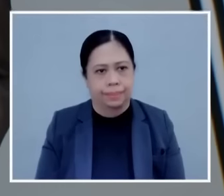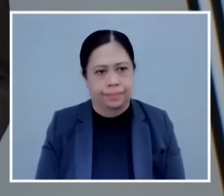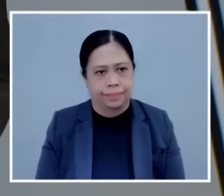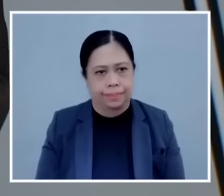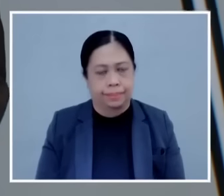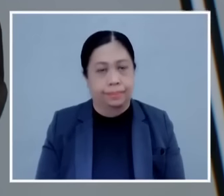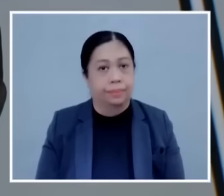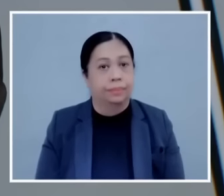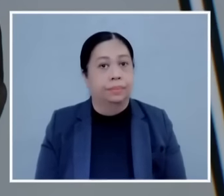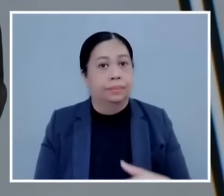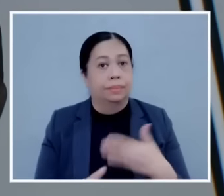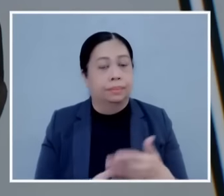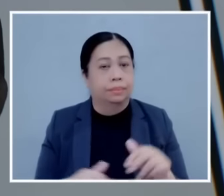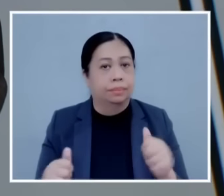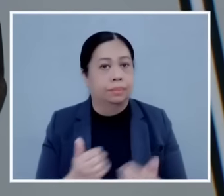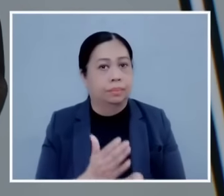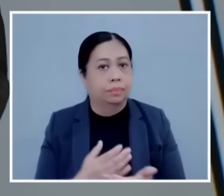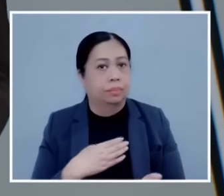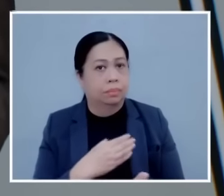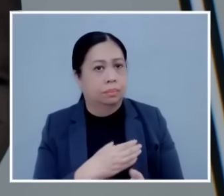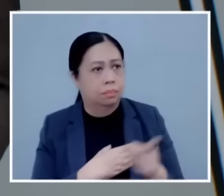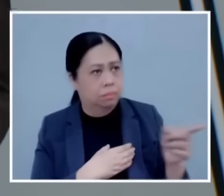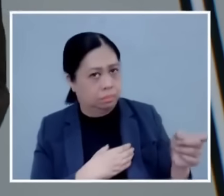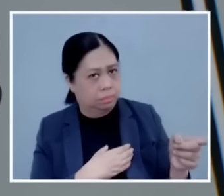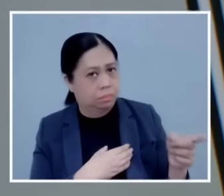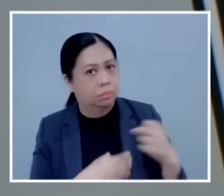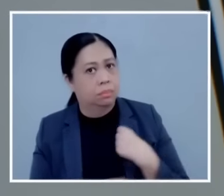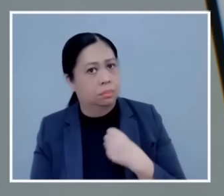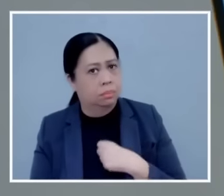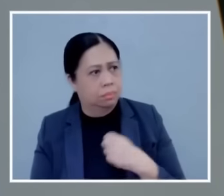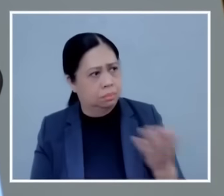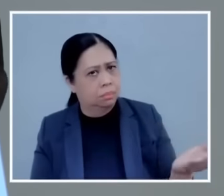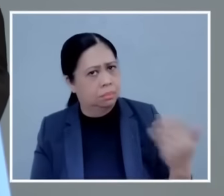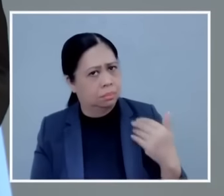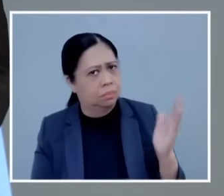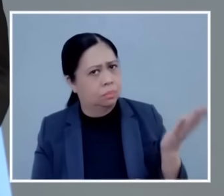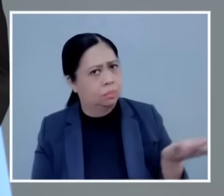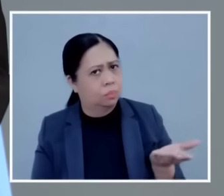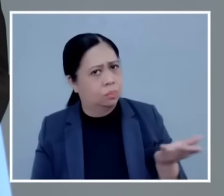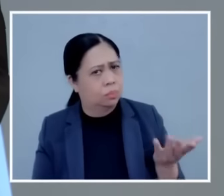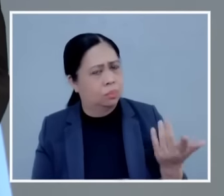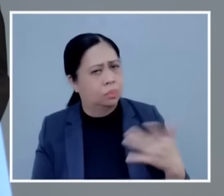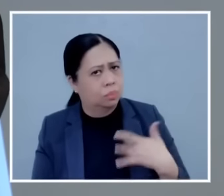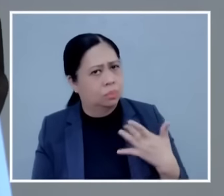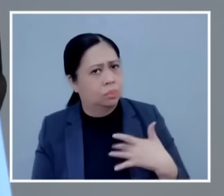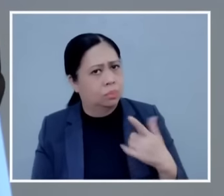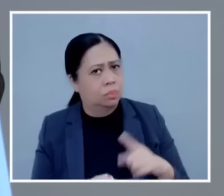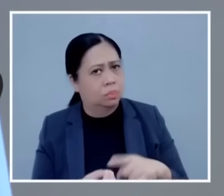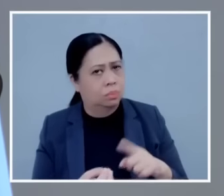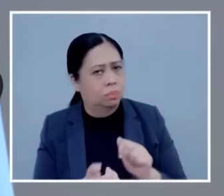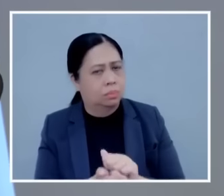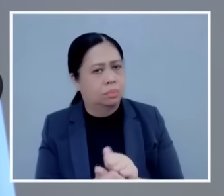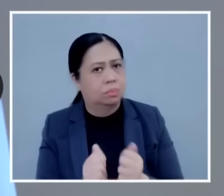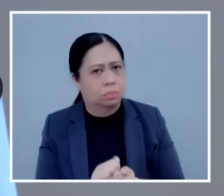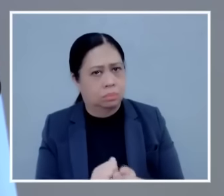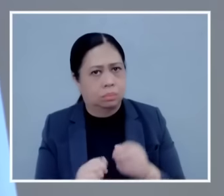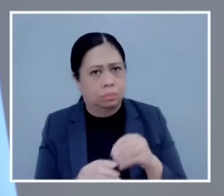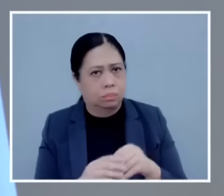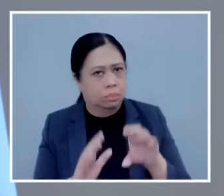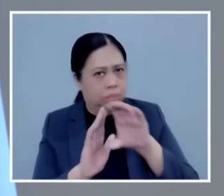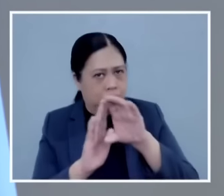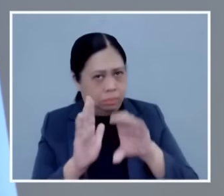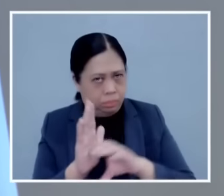Hinamo naman ng ilang kongresista ang Senado na ilabas ang kanilang tunay na saloobin kaugnay sa pag-amyenda sa saligang